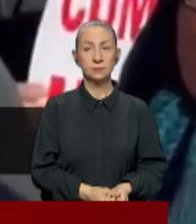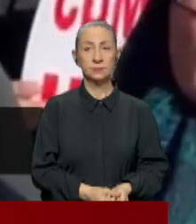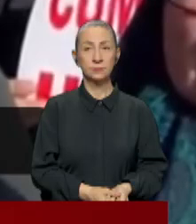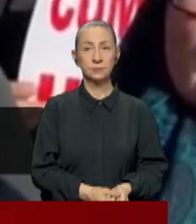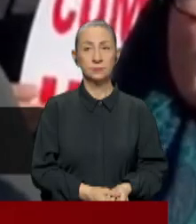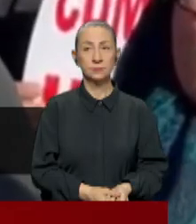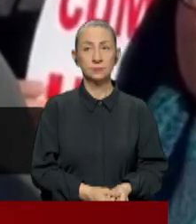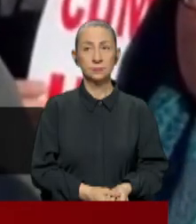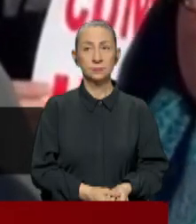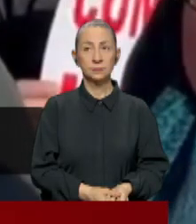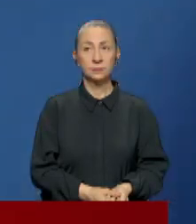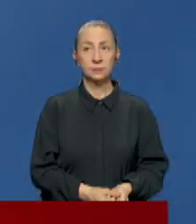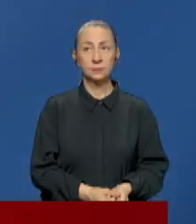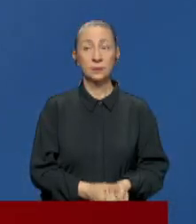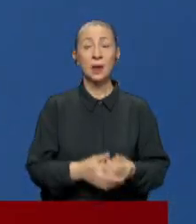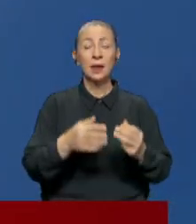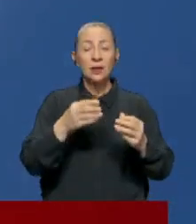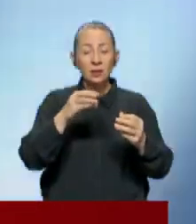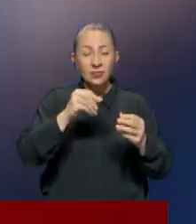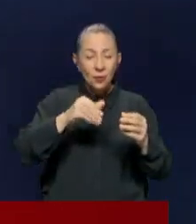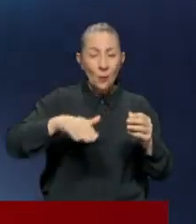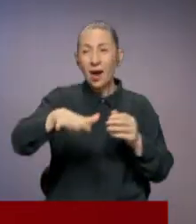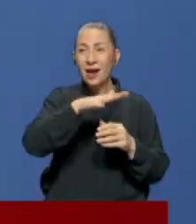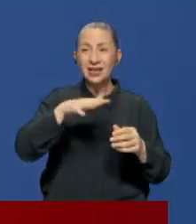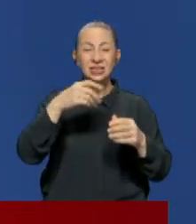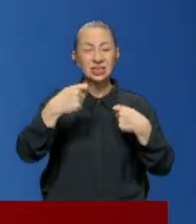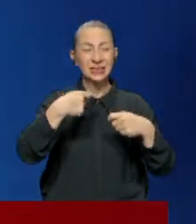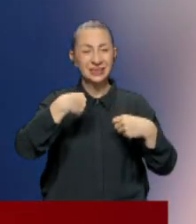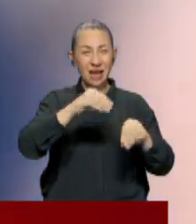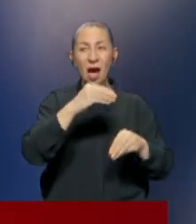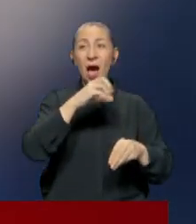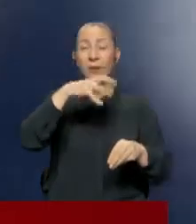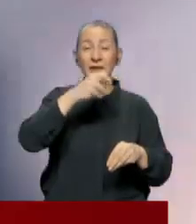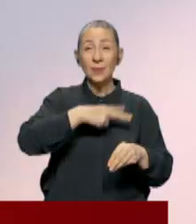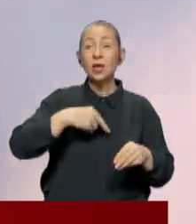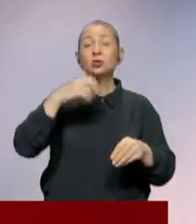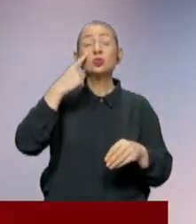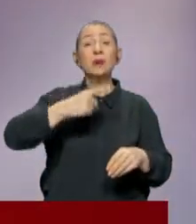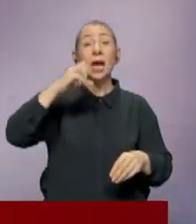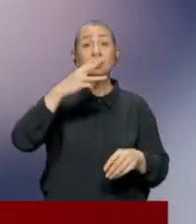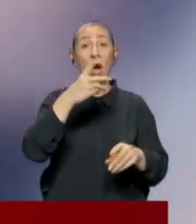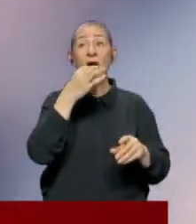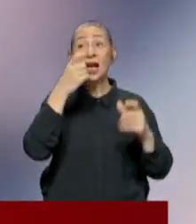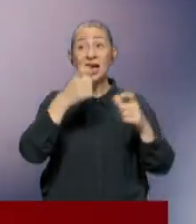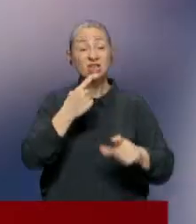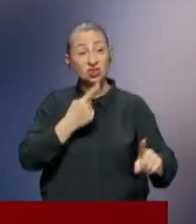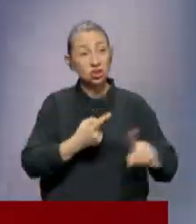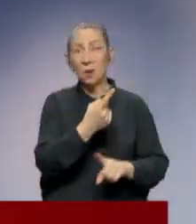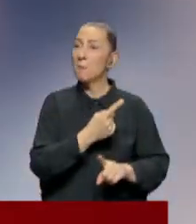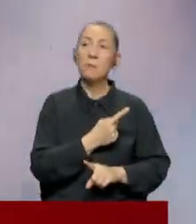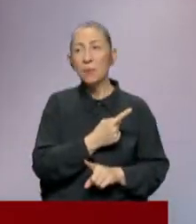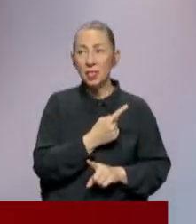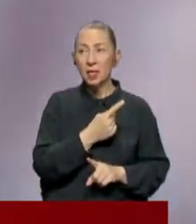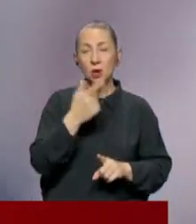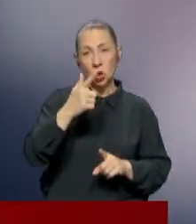bizi mitinge almadılar. Meralarını şirketlere satan AK Partili belediyeyi Cumhurbaşkanı Erdoğan'a Ankara'da şikayet etmişti